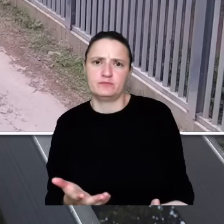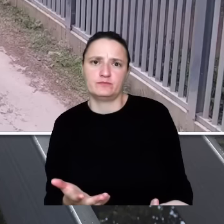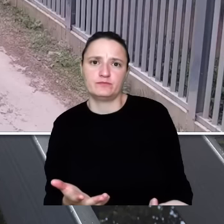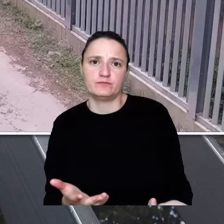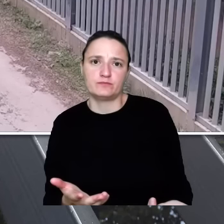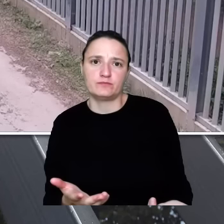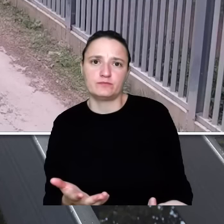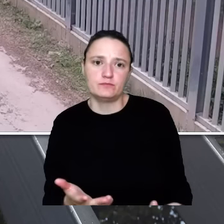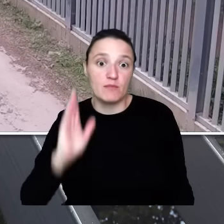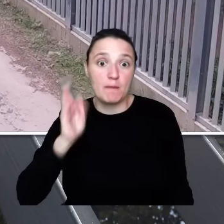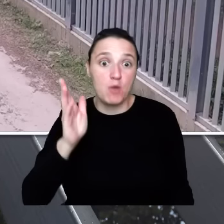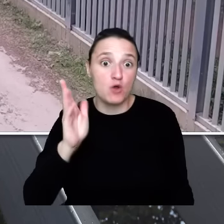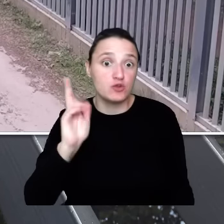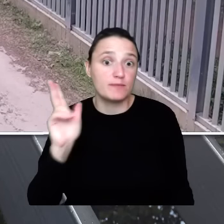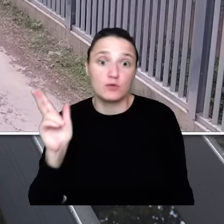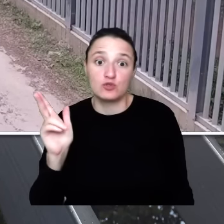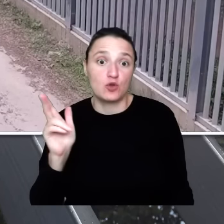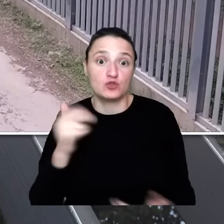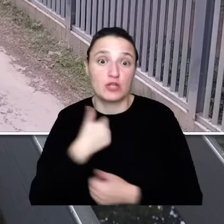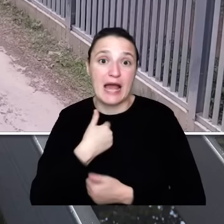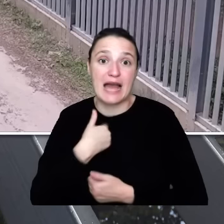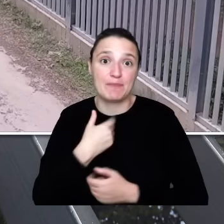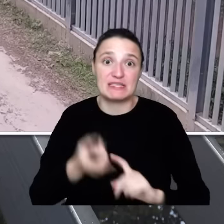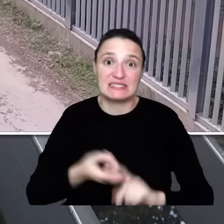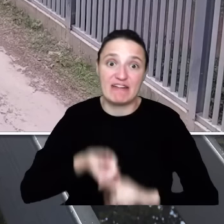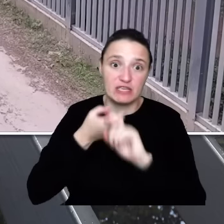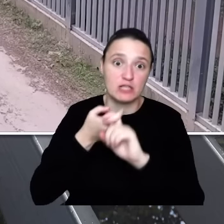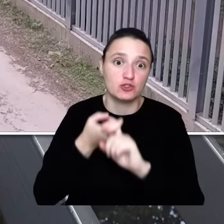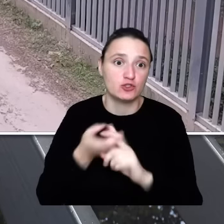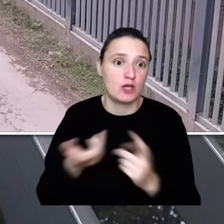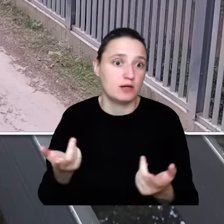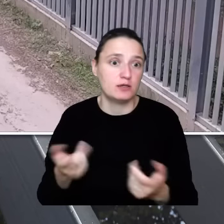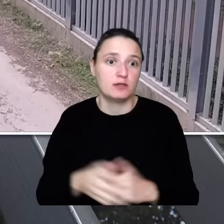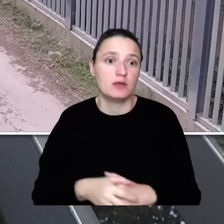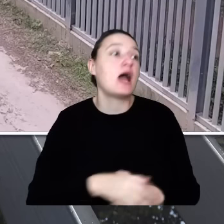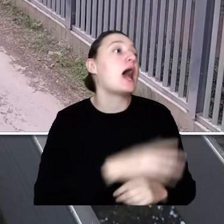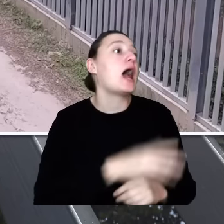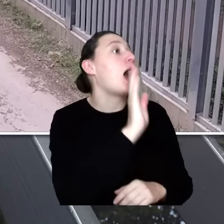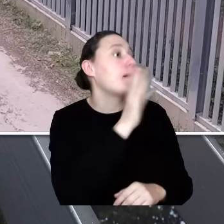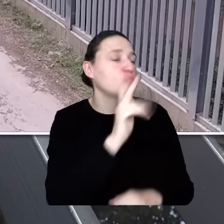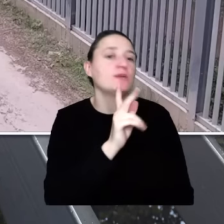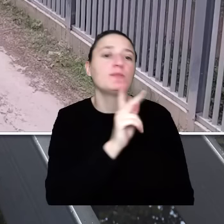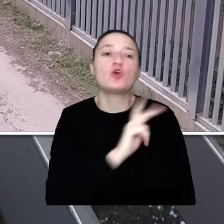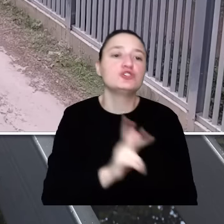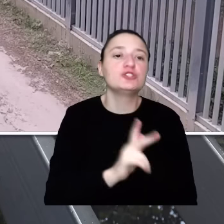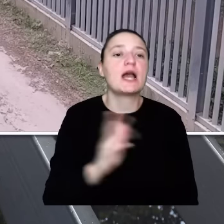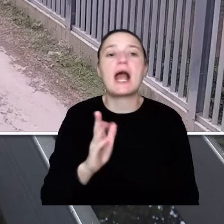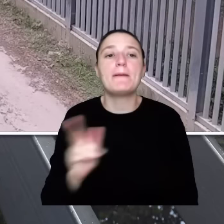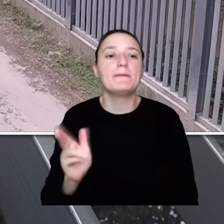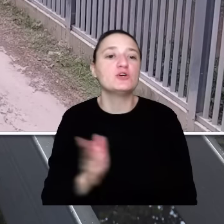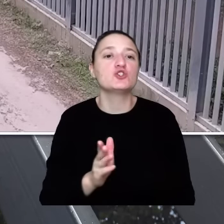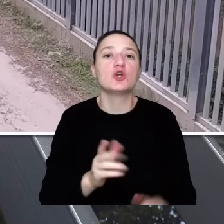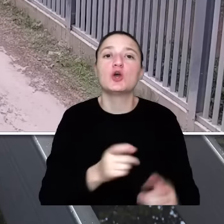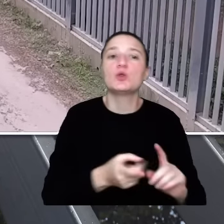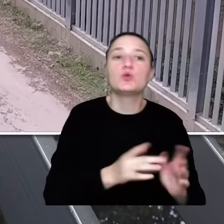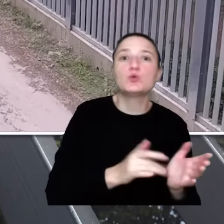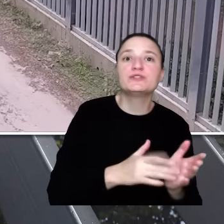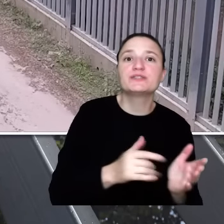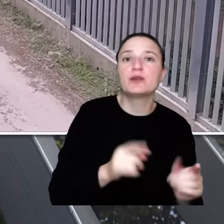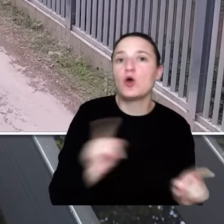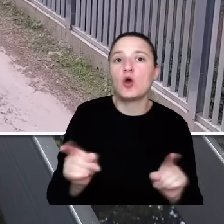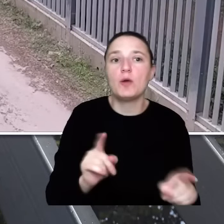Potem ktoś ich w tej armii zawiesza, tak? No, tak jakby armia nie miała... A potem Kosiniak-Kamysz i Tusk odkrywają, mówią,